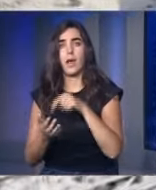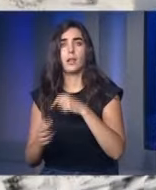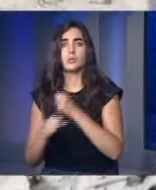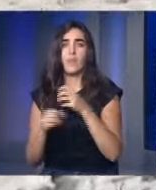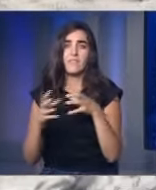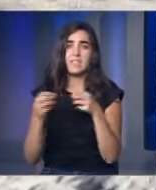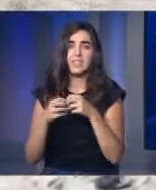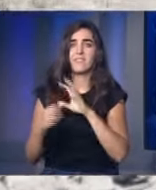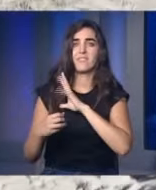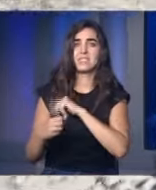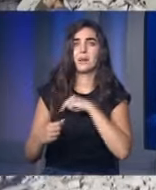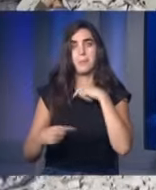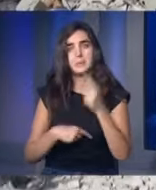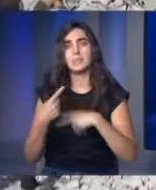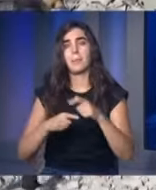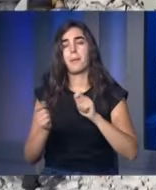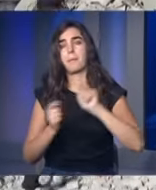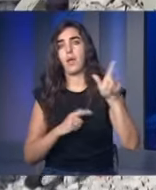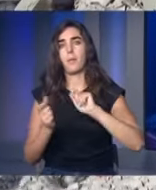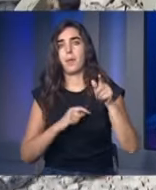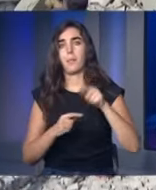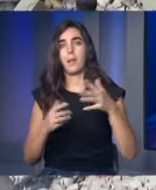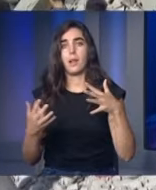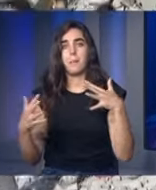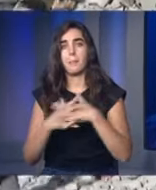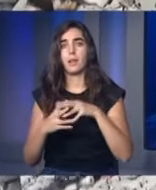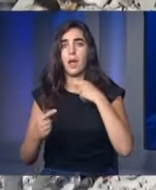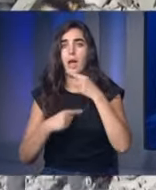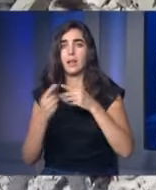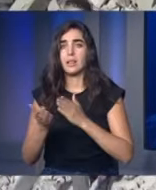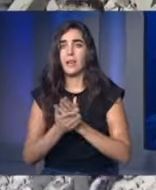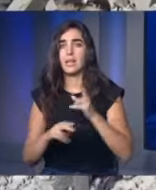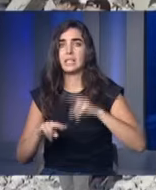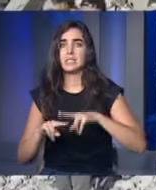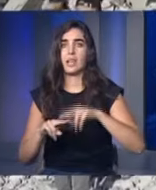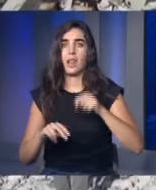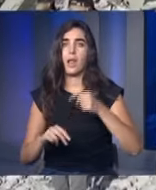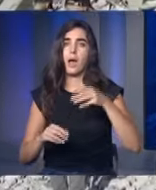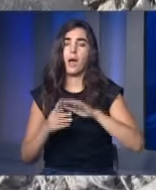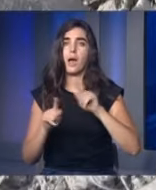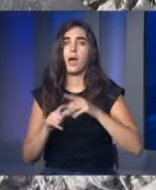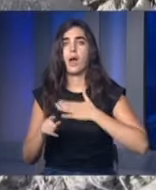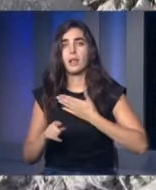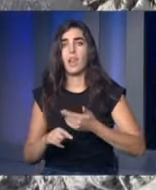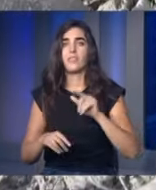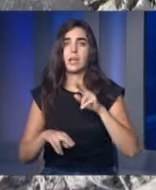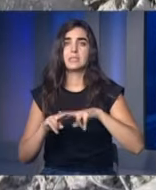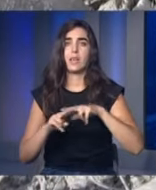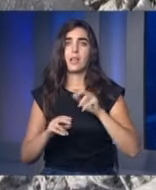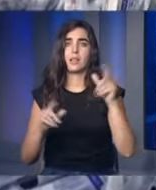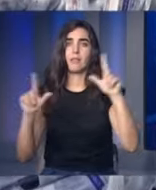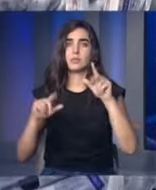عملية قوية بالمنطقة. في أي حال، الفصائل الفلسطينية تستمر بالمقاومة، وقد ردت على الفظائع